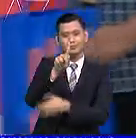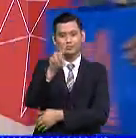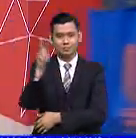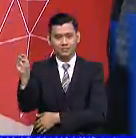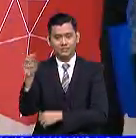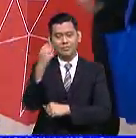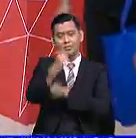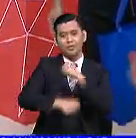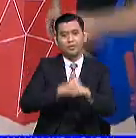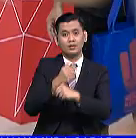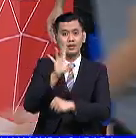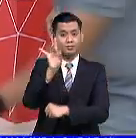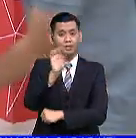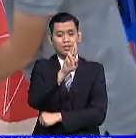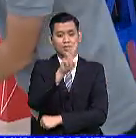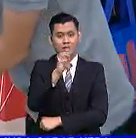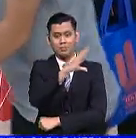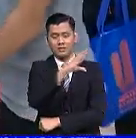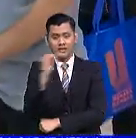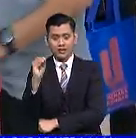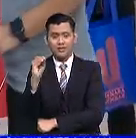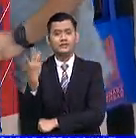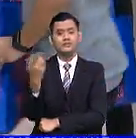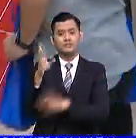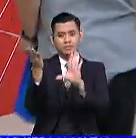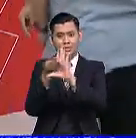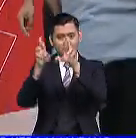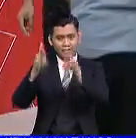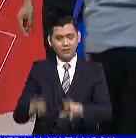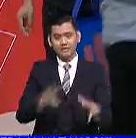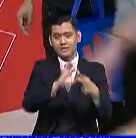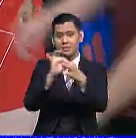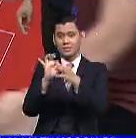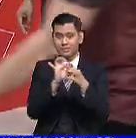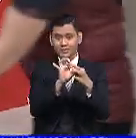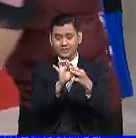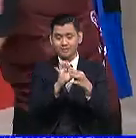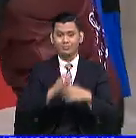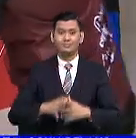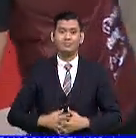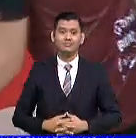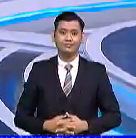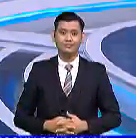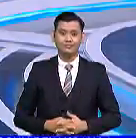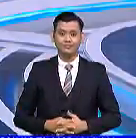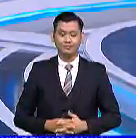tahun ke-8 Bank Rakyat dan arti menjalin hubungan cover addon pemasaran hai hai hai